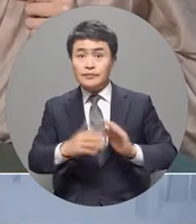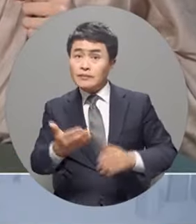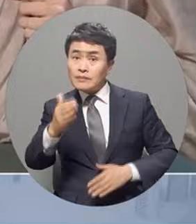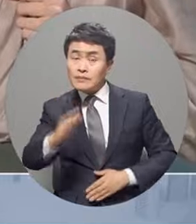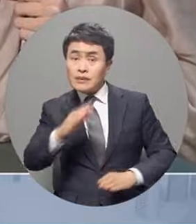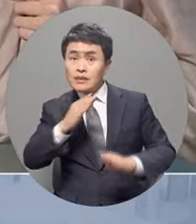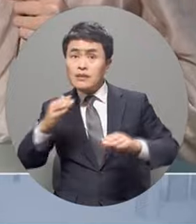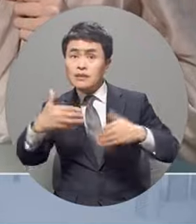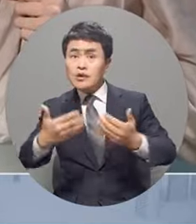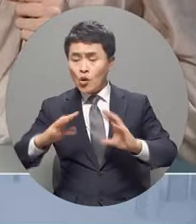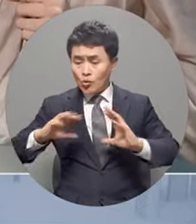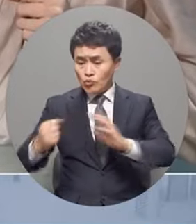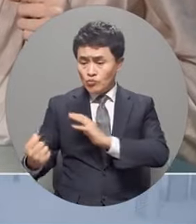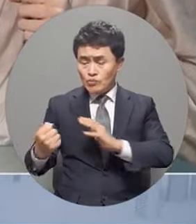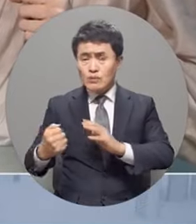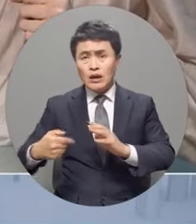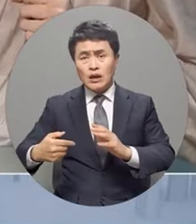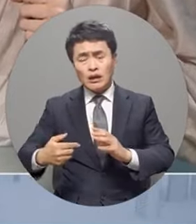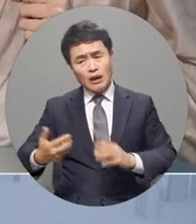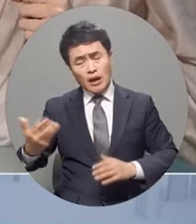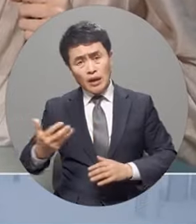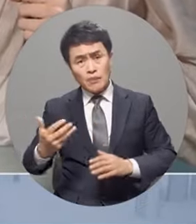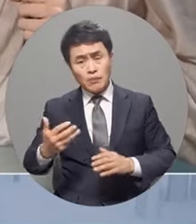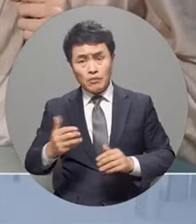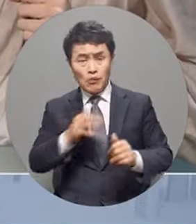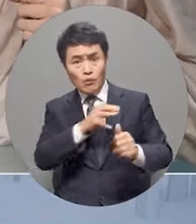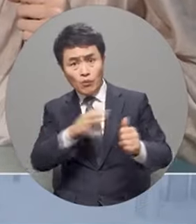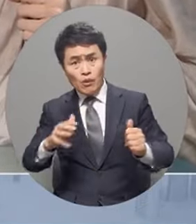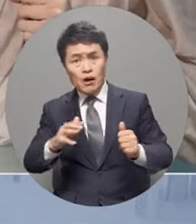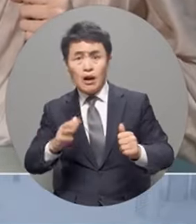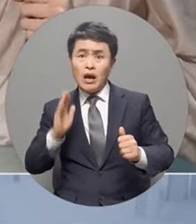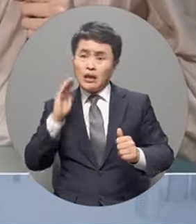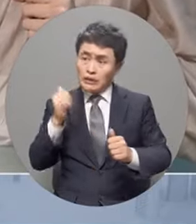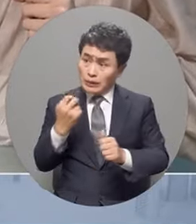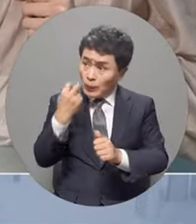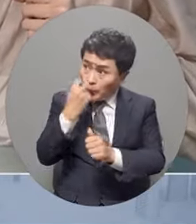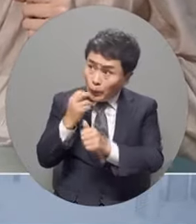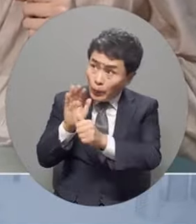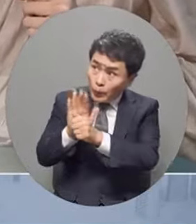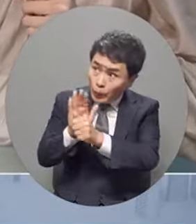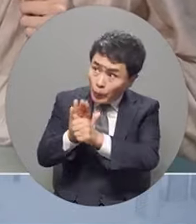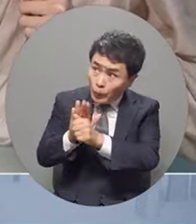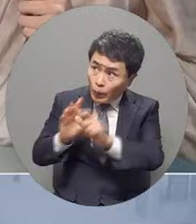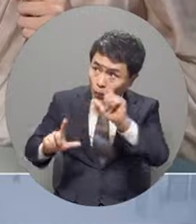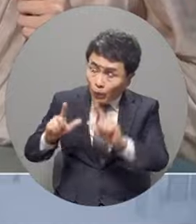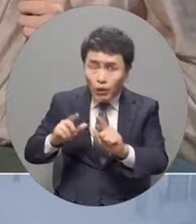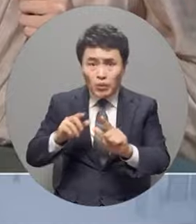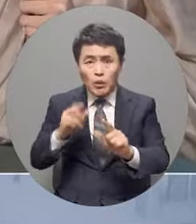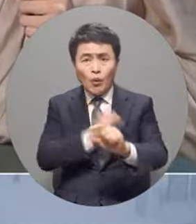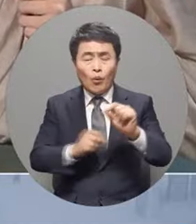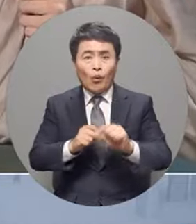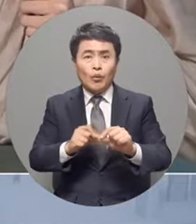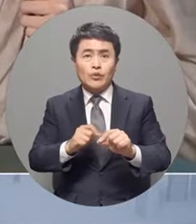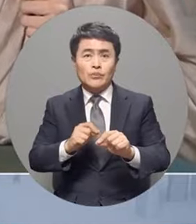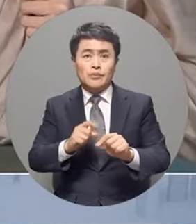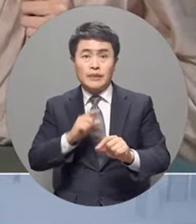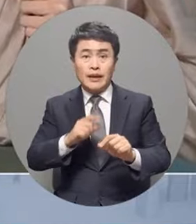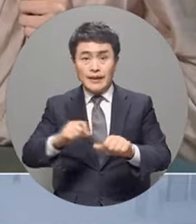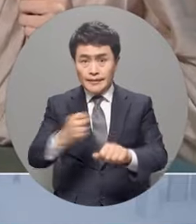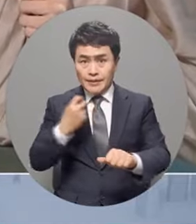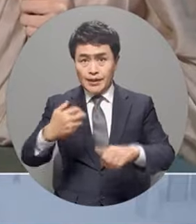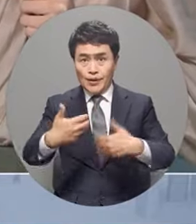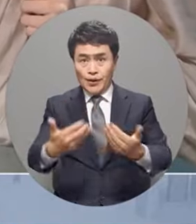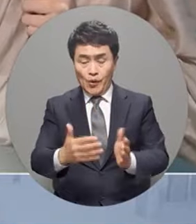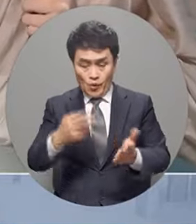민주당은 국민의 아픔을 외면하고 대통령의 심기를 보듬는 행태를 계속 보인다며 일축했습니다 특검법은